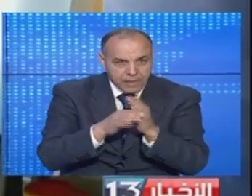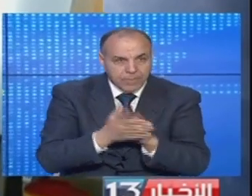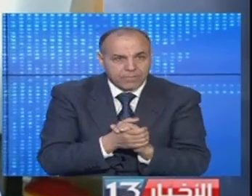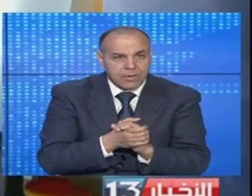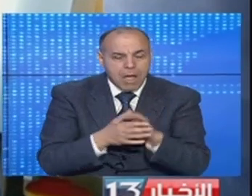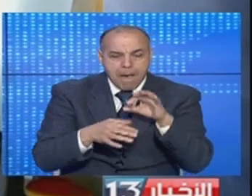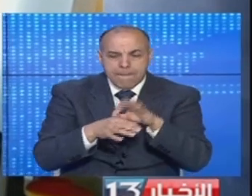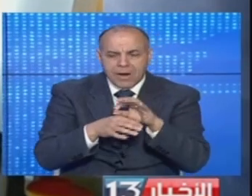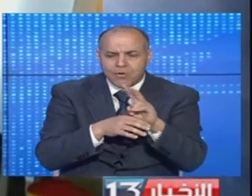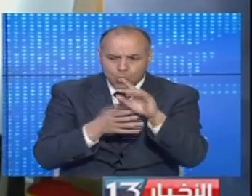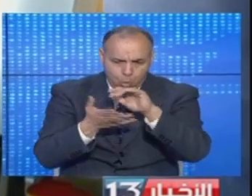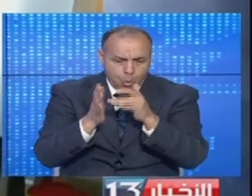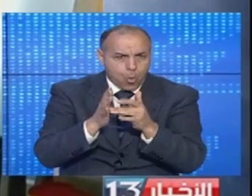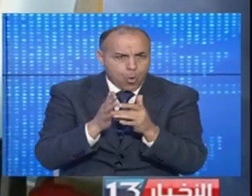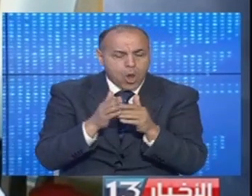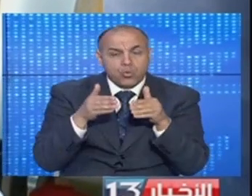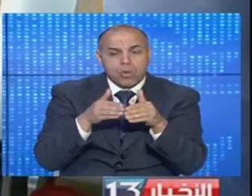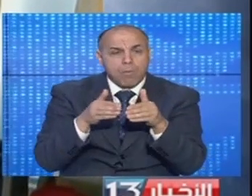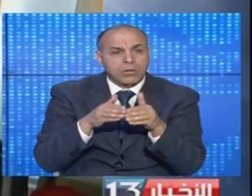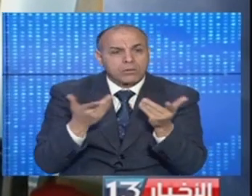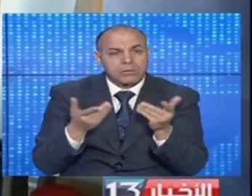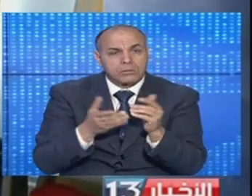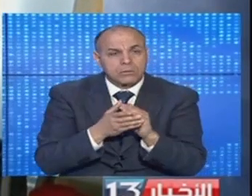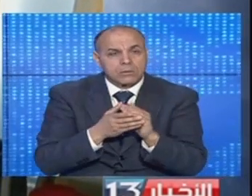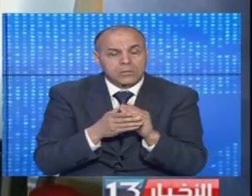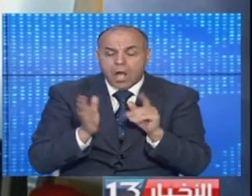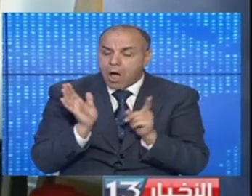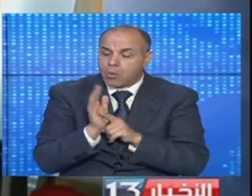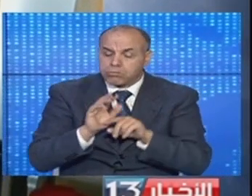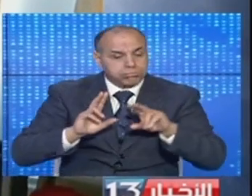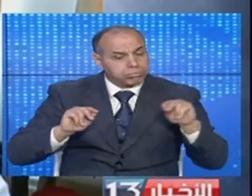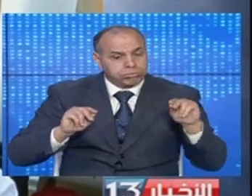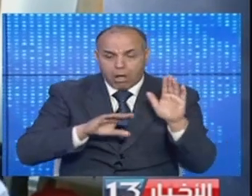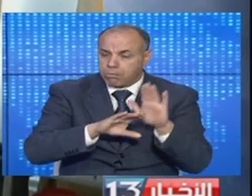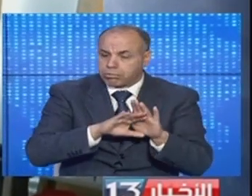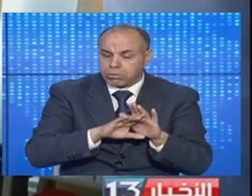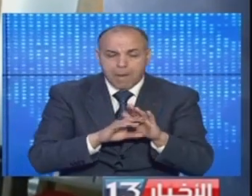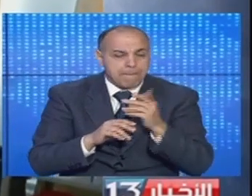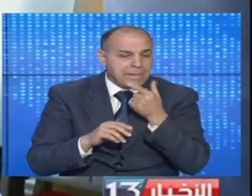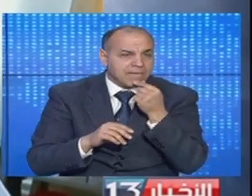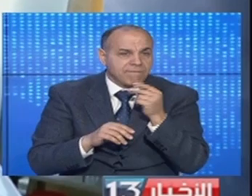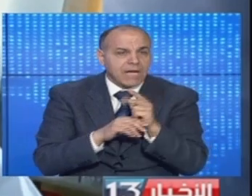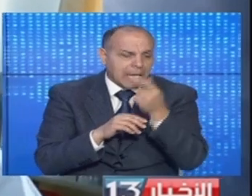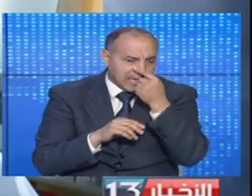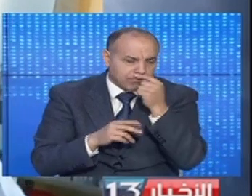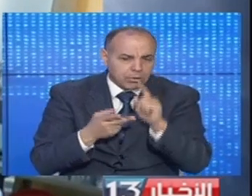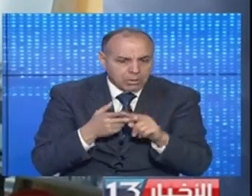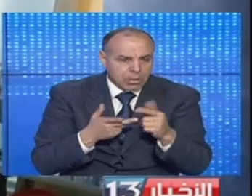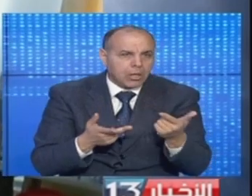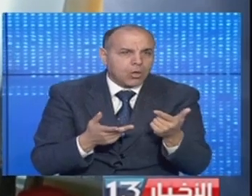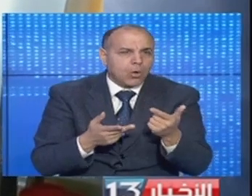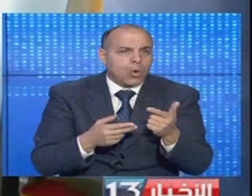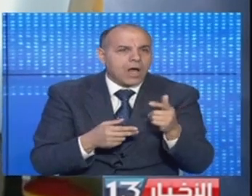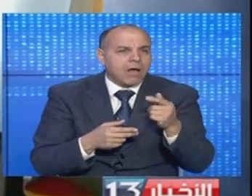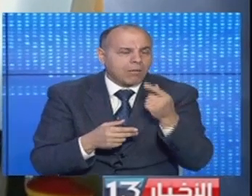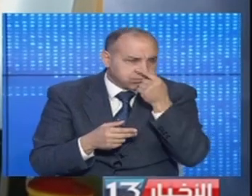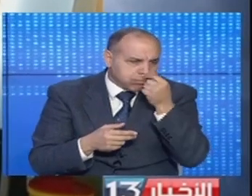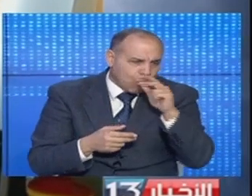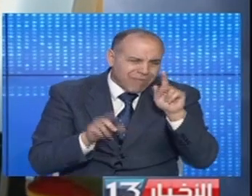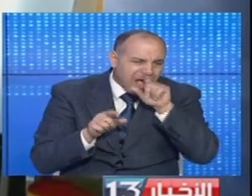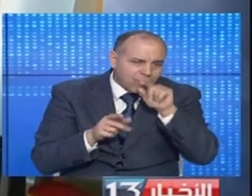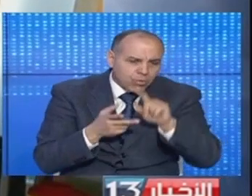الفيروسيه الكل تستجيب الى نفس الشروط متاع الوقائي كان نحكي على بعدين كان نحكي على انفلونزا كنا نحكي